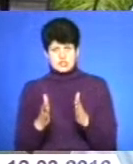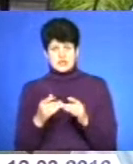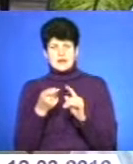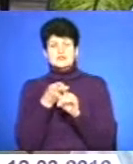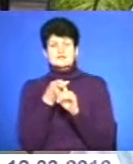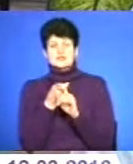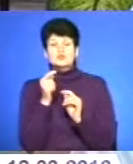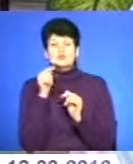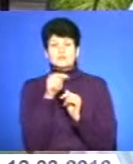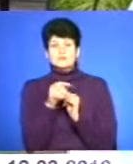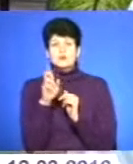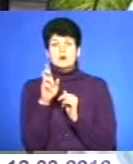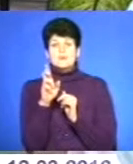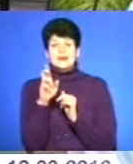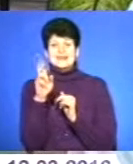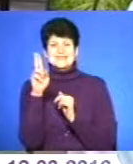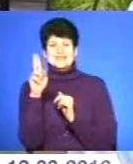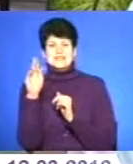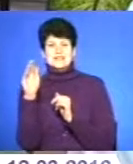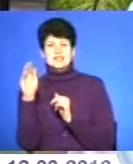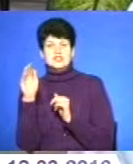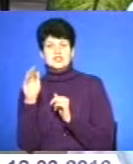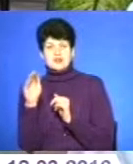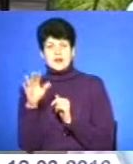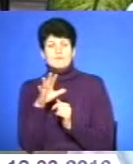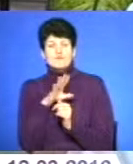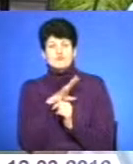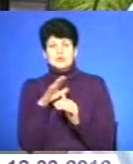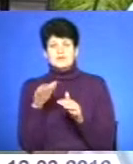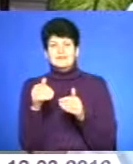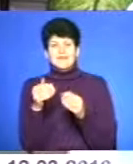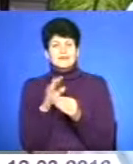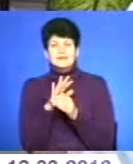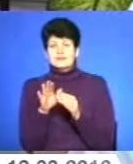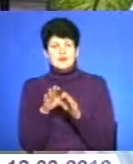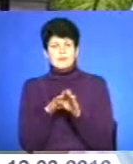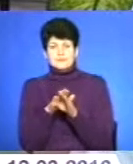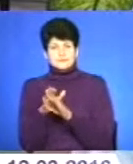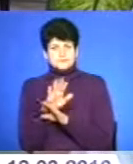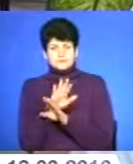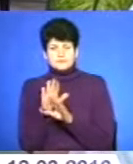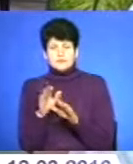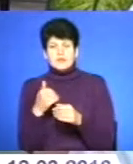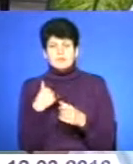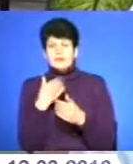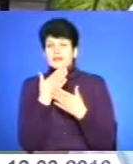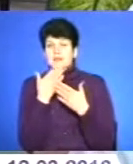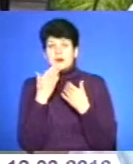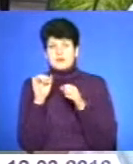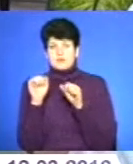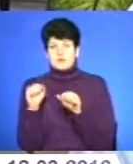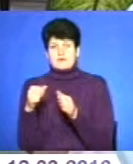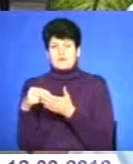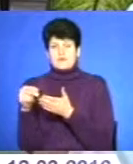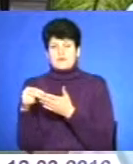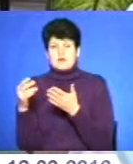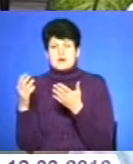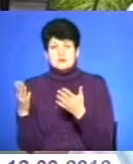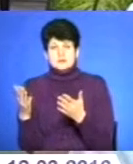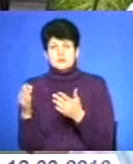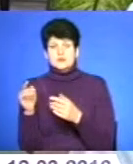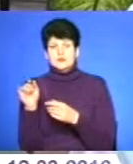що вакцина БЦЖ була надана в недостатній кількості, а ми не маємо права її закупати, вона в